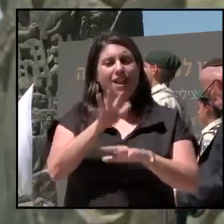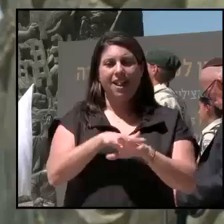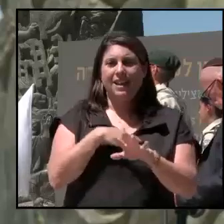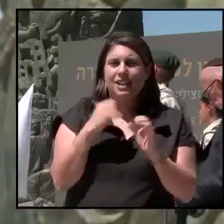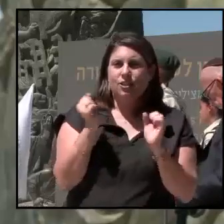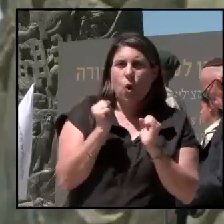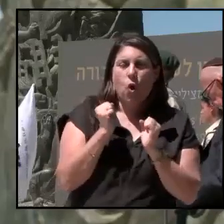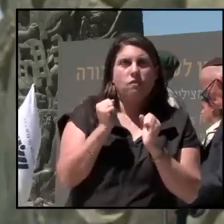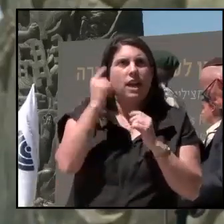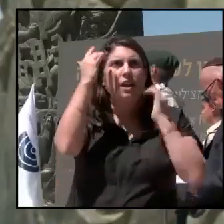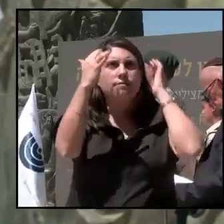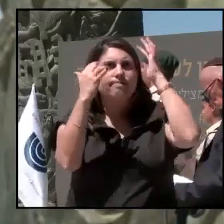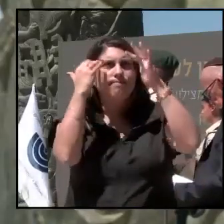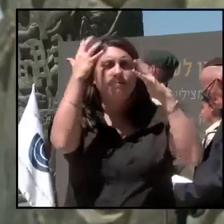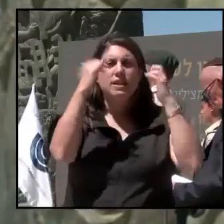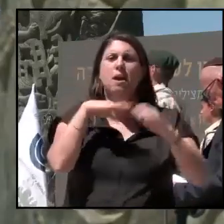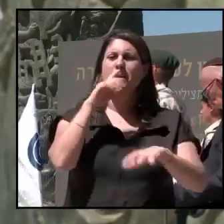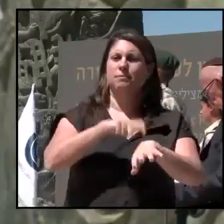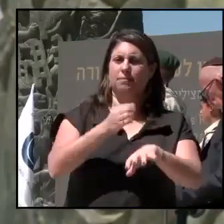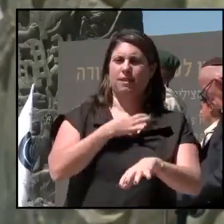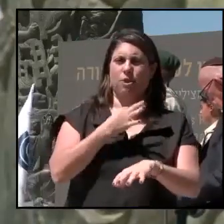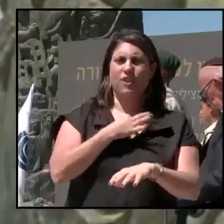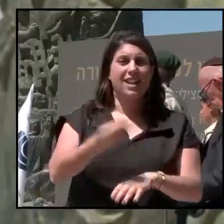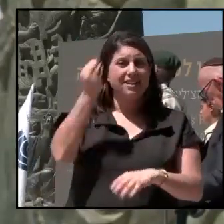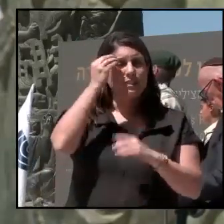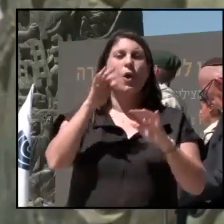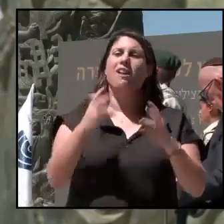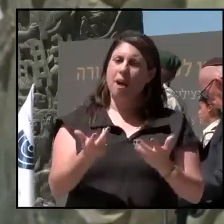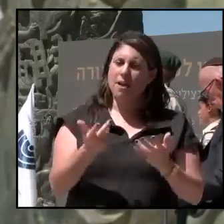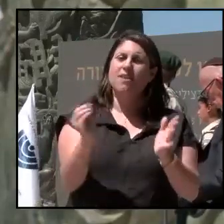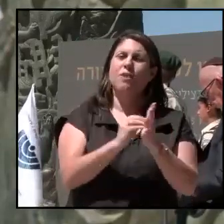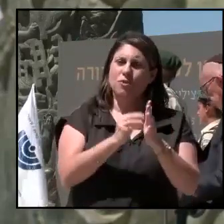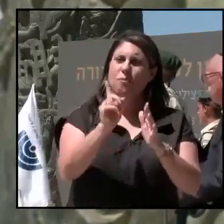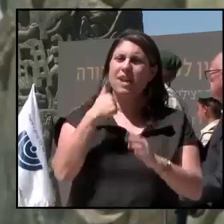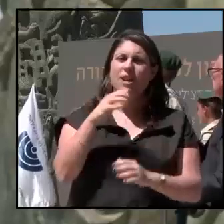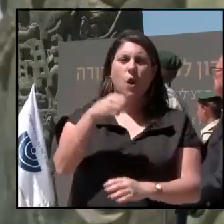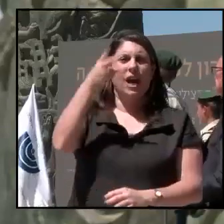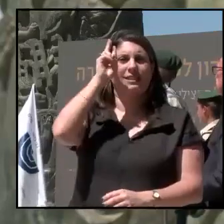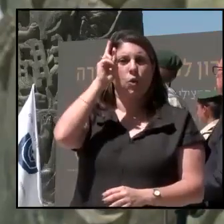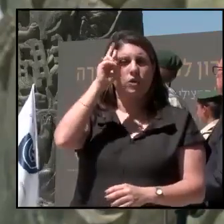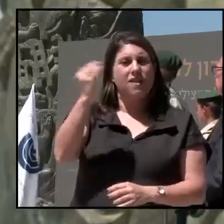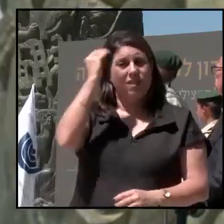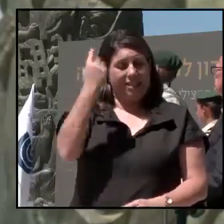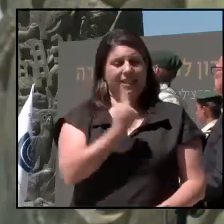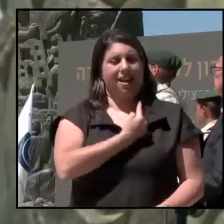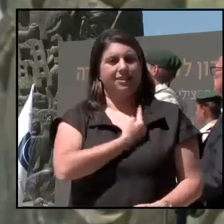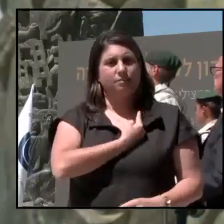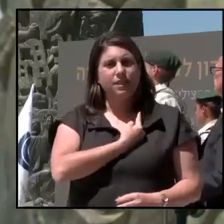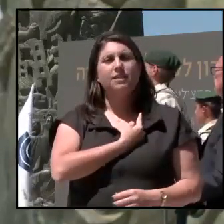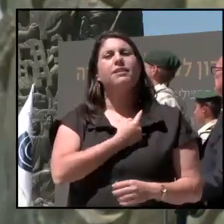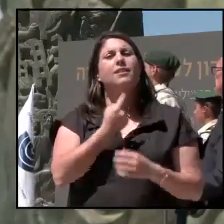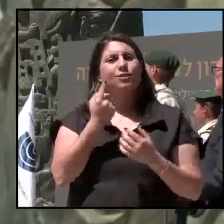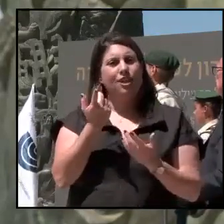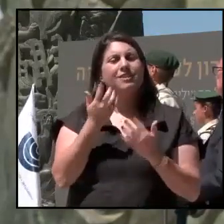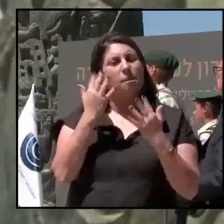ולאסוף את מחשבותיי. מספיק זמן בשבילי לזכור למה ועבור מי אני לוקח סיכונים, ולהזכיר לעצמי כמה דחופים